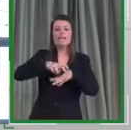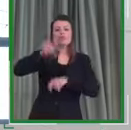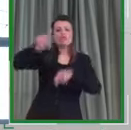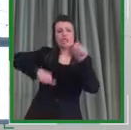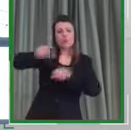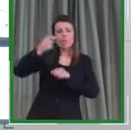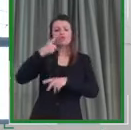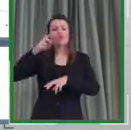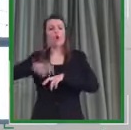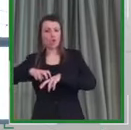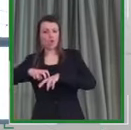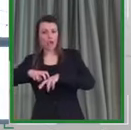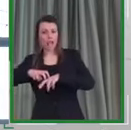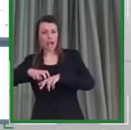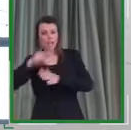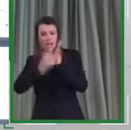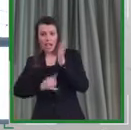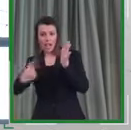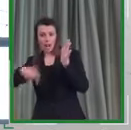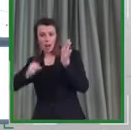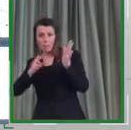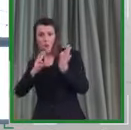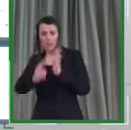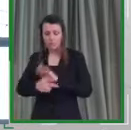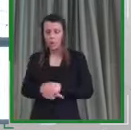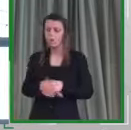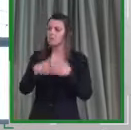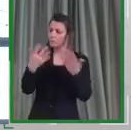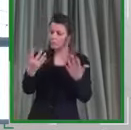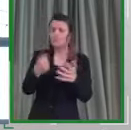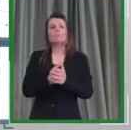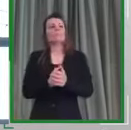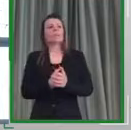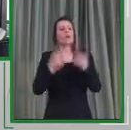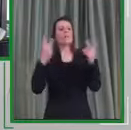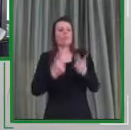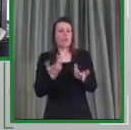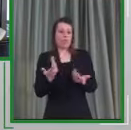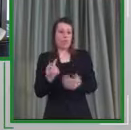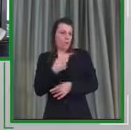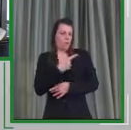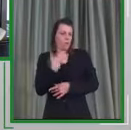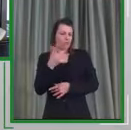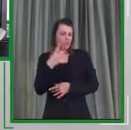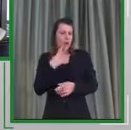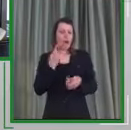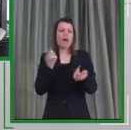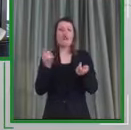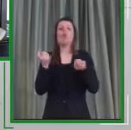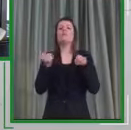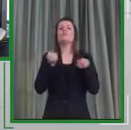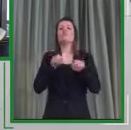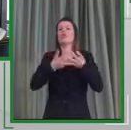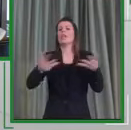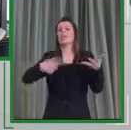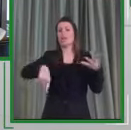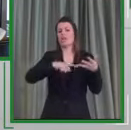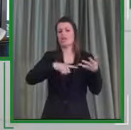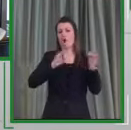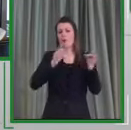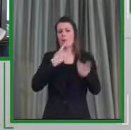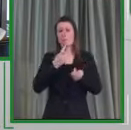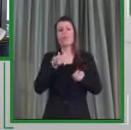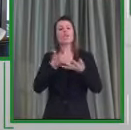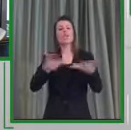odontoiatrici abbiamo già affrontato hai già affrontato il tema della gestione del territorio quindi il governo del territorio il